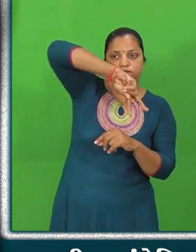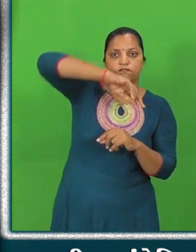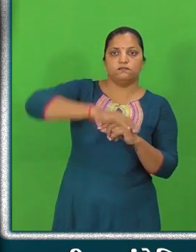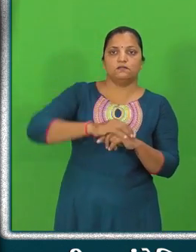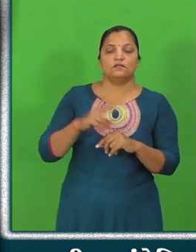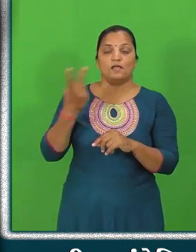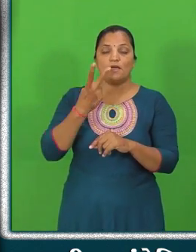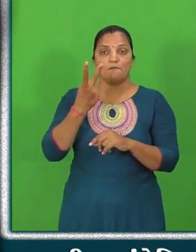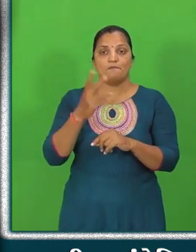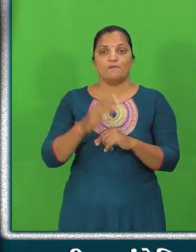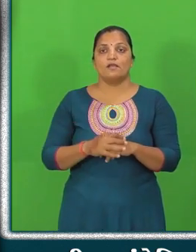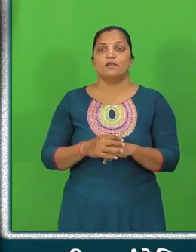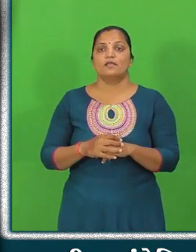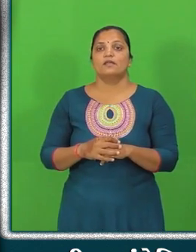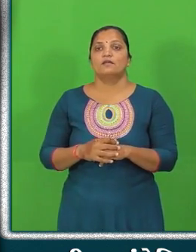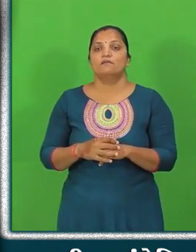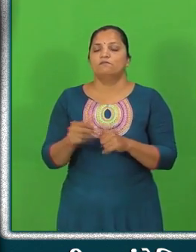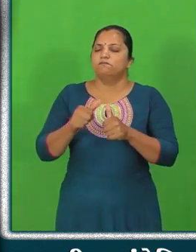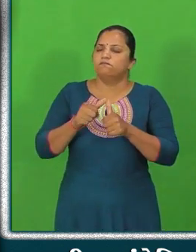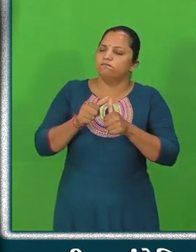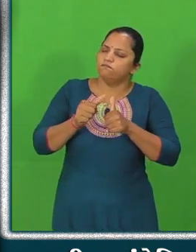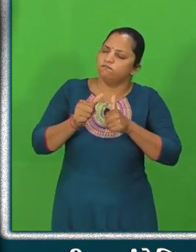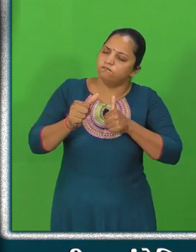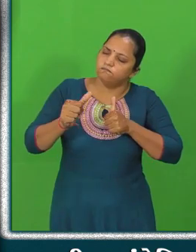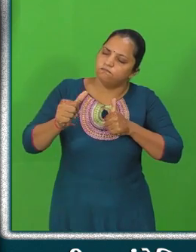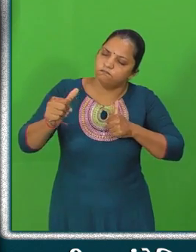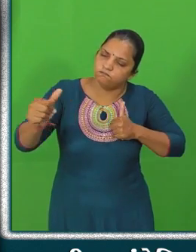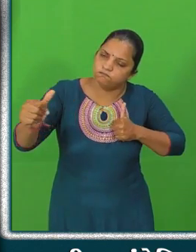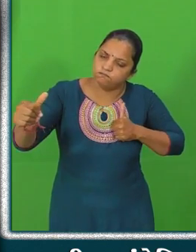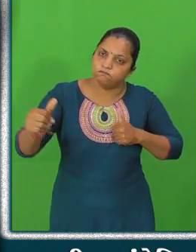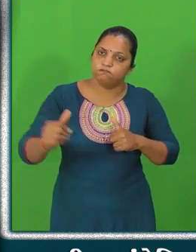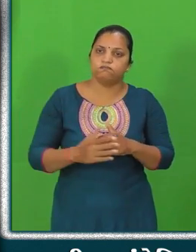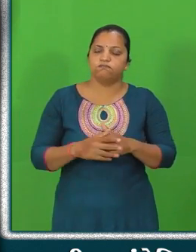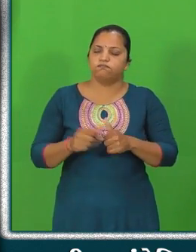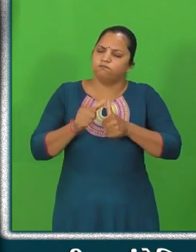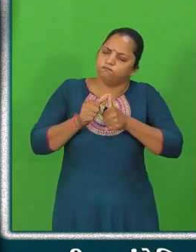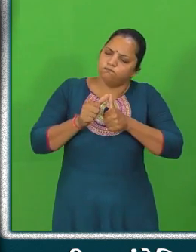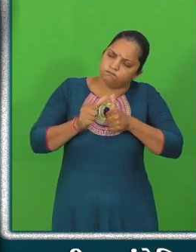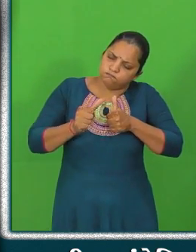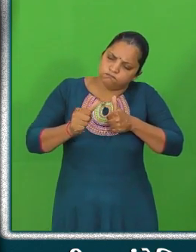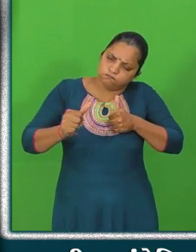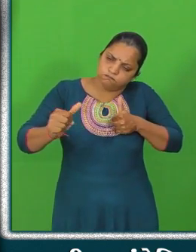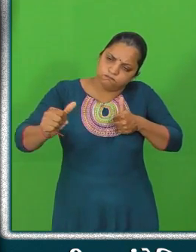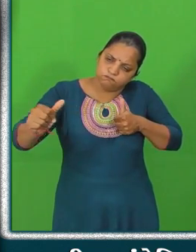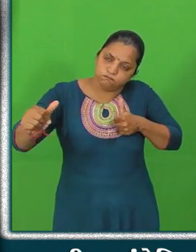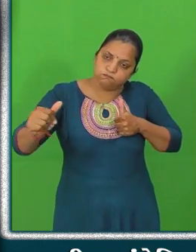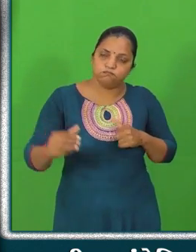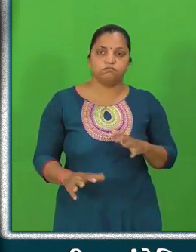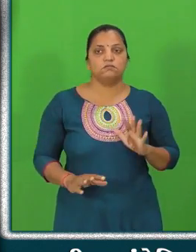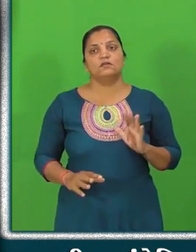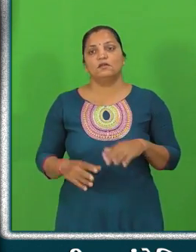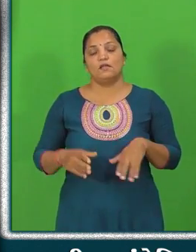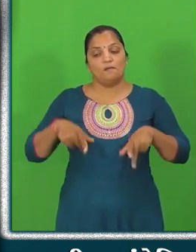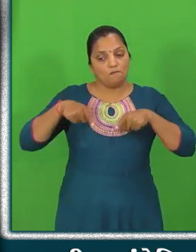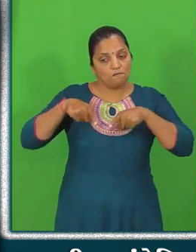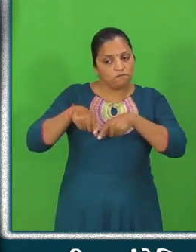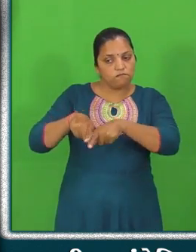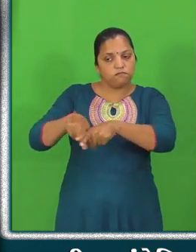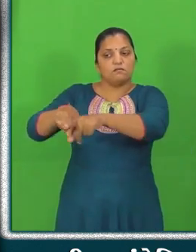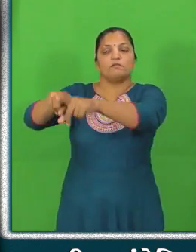છે. આ બંને કિરણો અનંત અંતરે ક્યાંય ને ક્યાંય દૂર ભેગા કરીએ એટલે અનંત અંતરે જઈને ભેગા